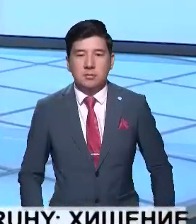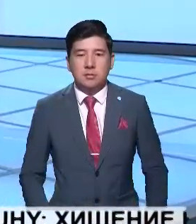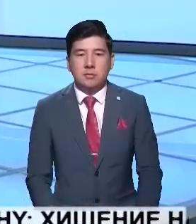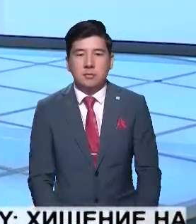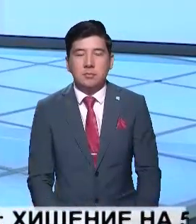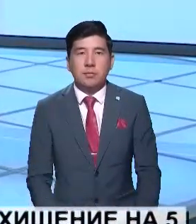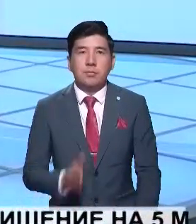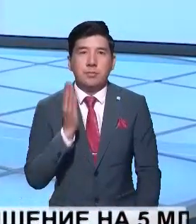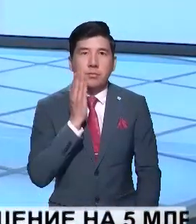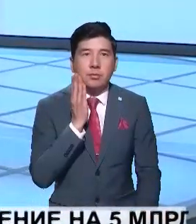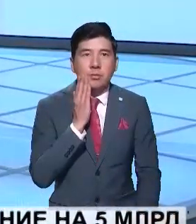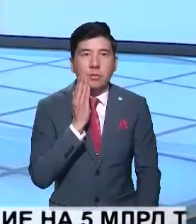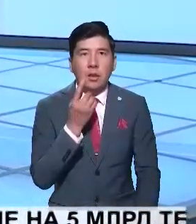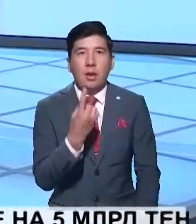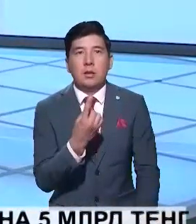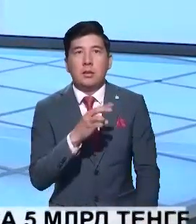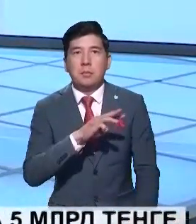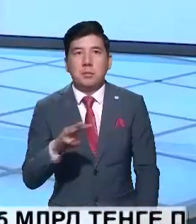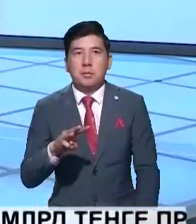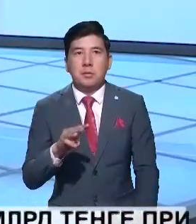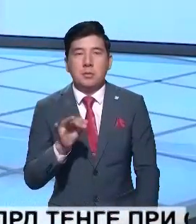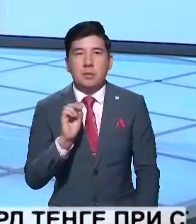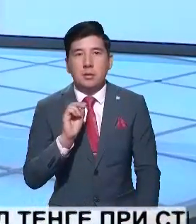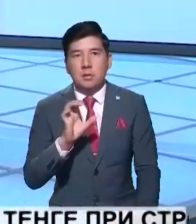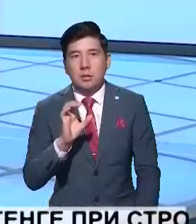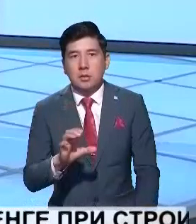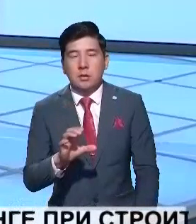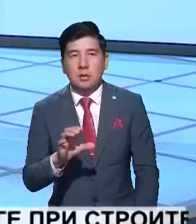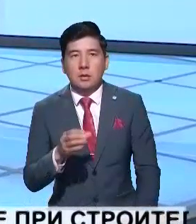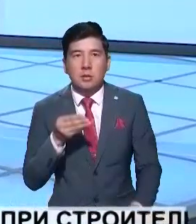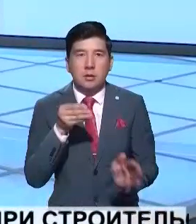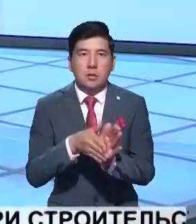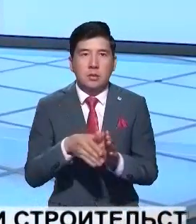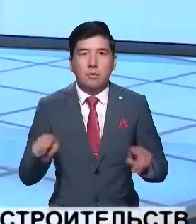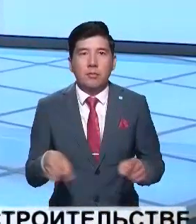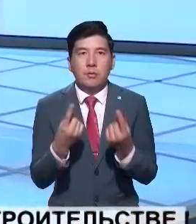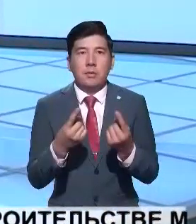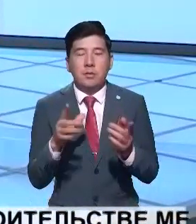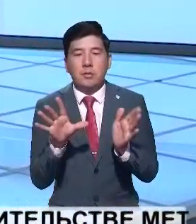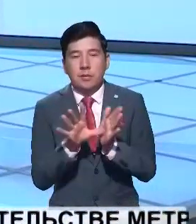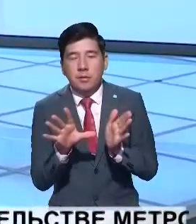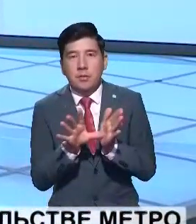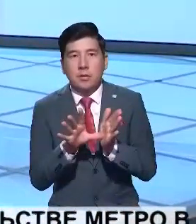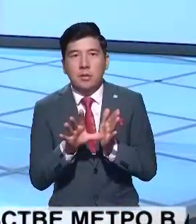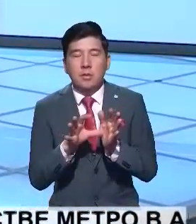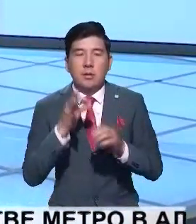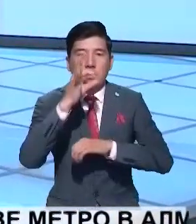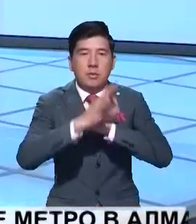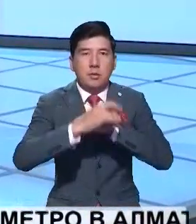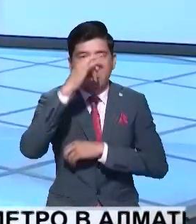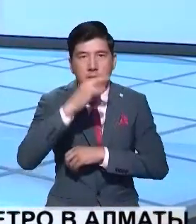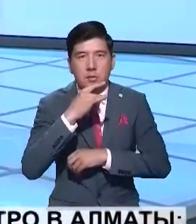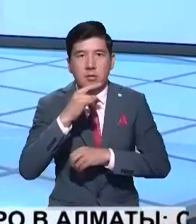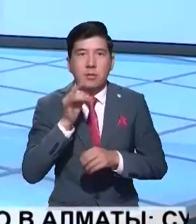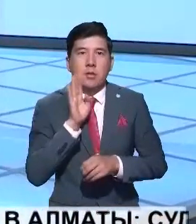Более 1 миллиарда тенге выделено из чрезвычайного резерва правительства на восстановление электросетей в Западном Казахстане после масштабных